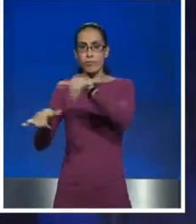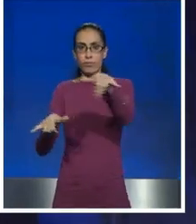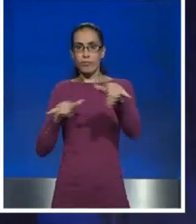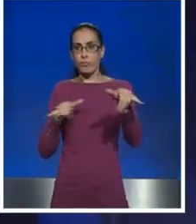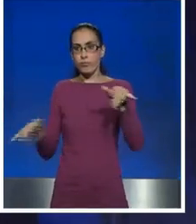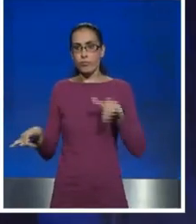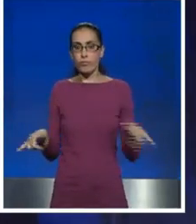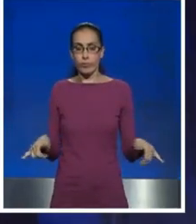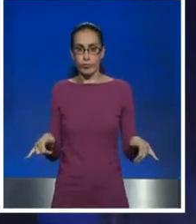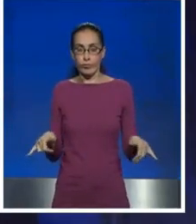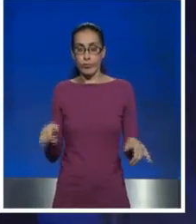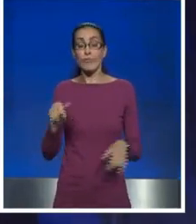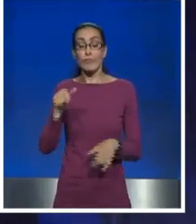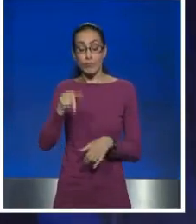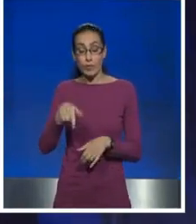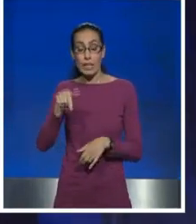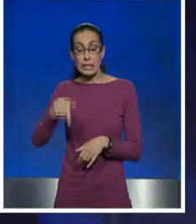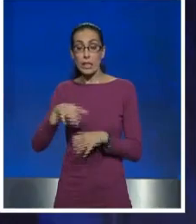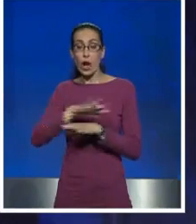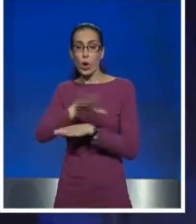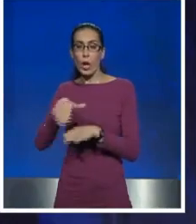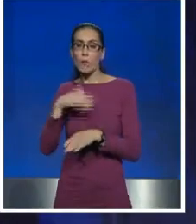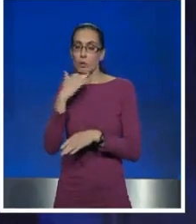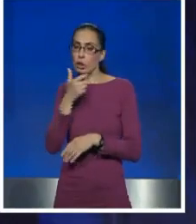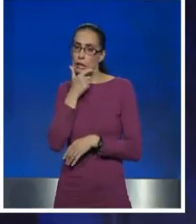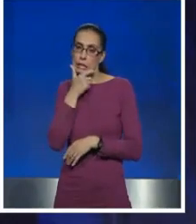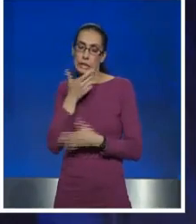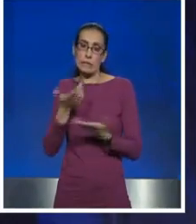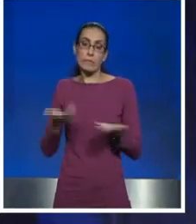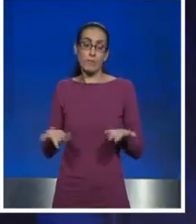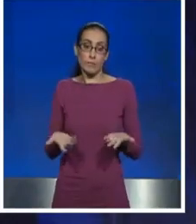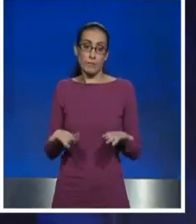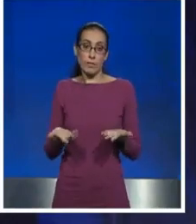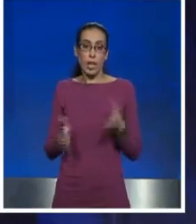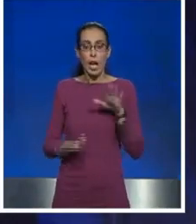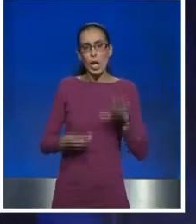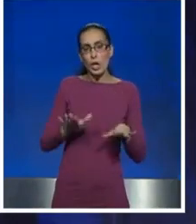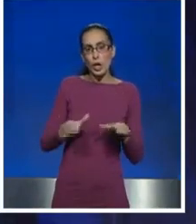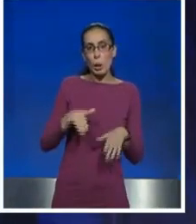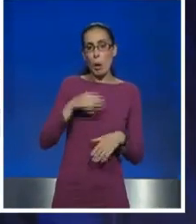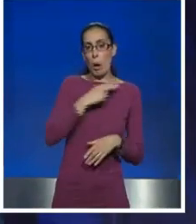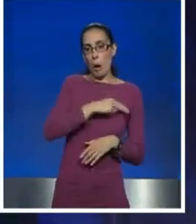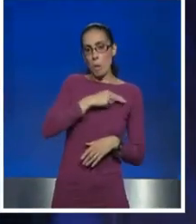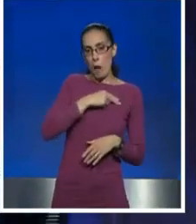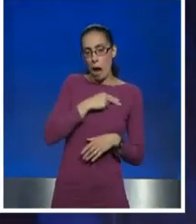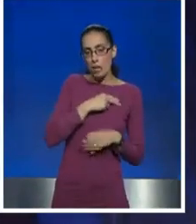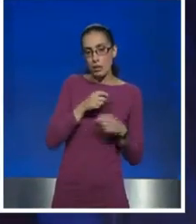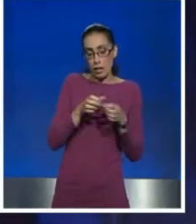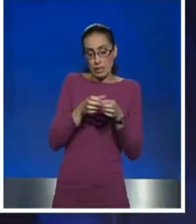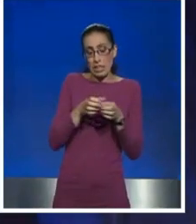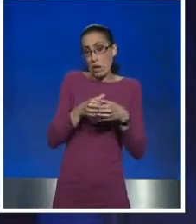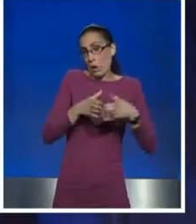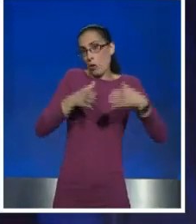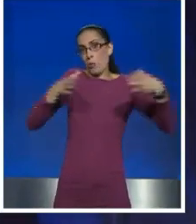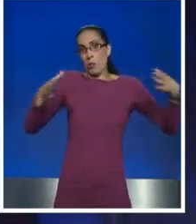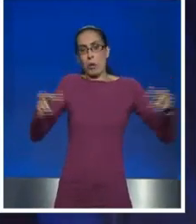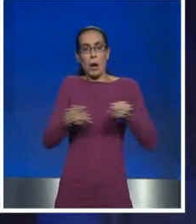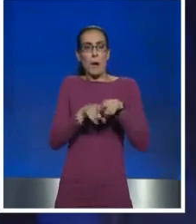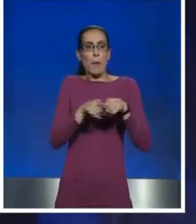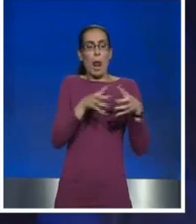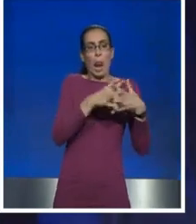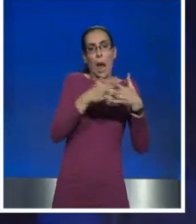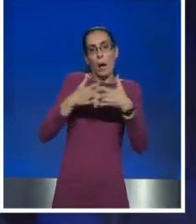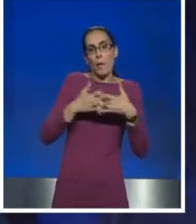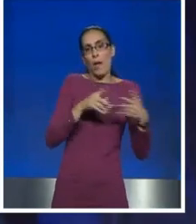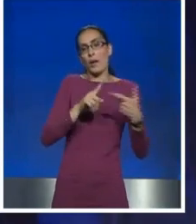żar wisq biex nagħmlu dil-policy. Kif ukoll l-Awstralja jew il-Kanada, ngħidlek of course, fetch them in. We'll build